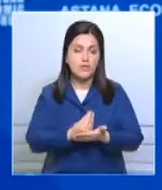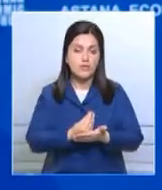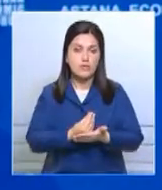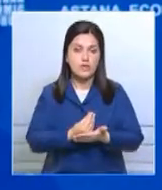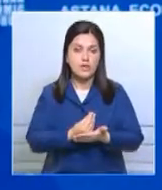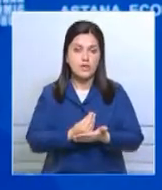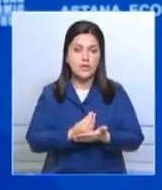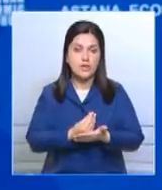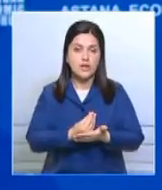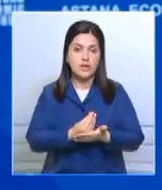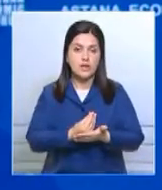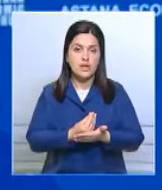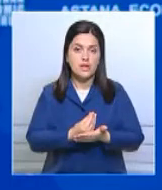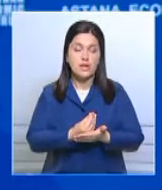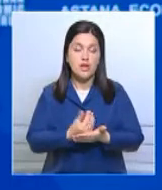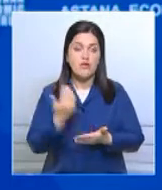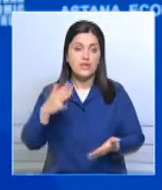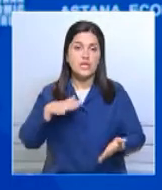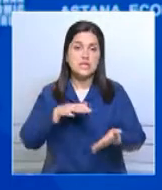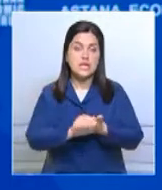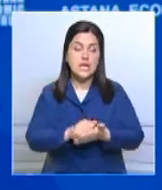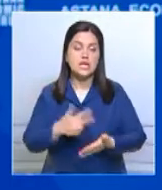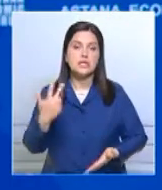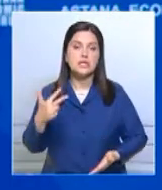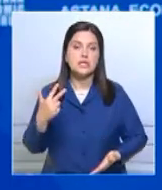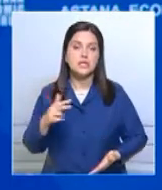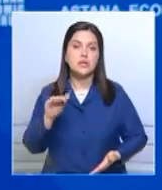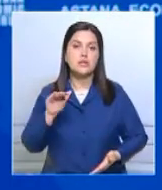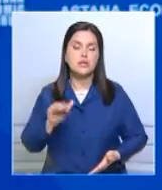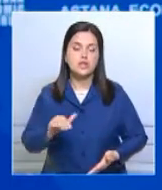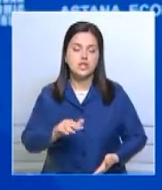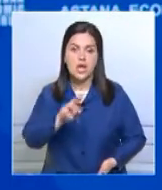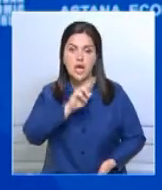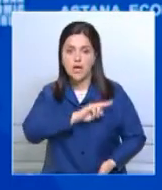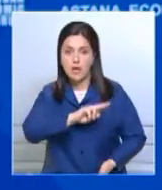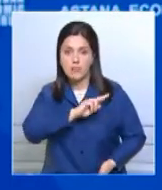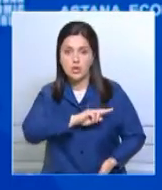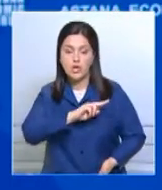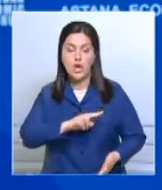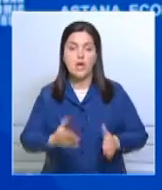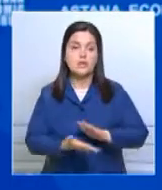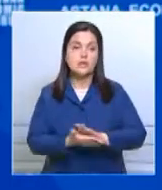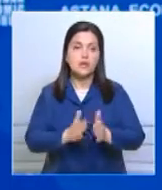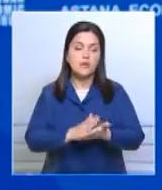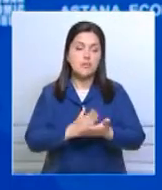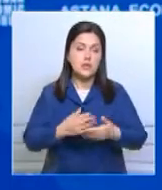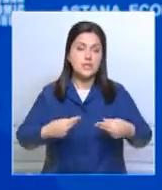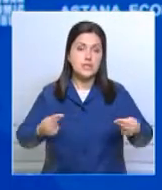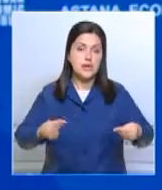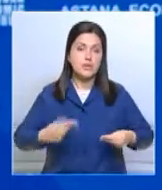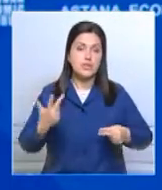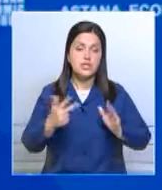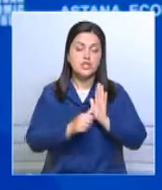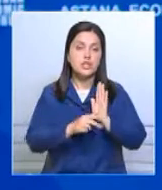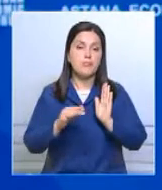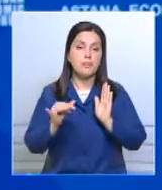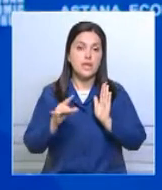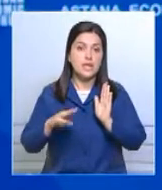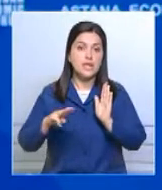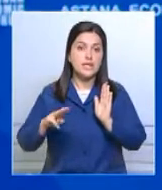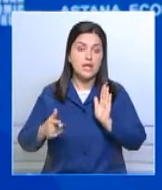них занято 30000 работающих заключенных договоров на 36 миллиардов тенге